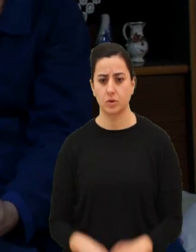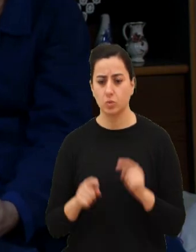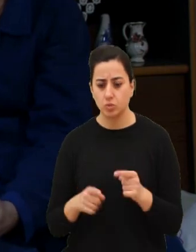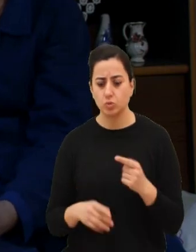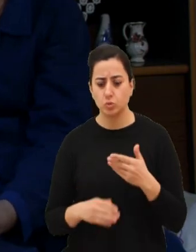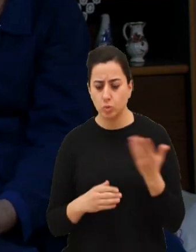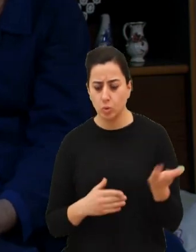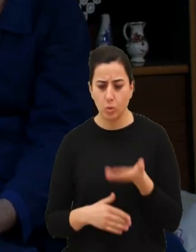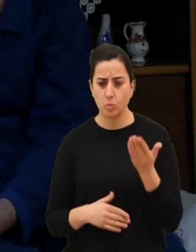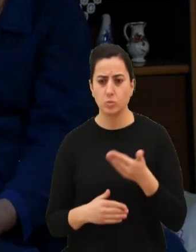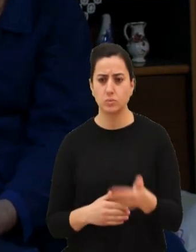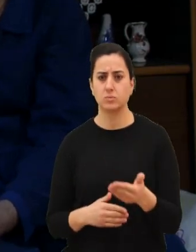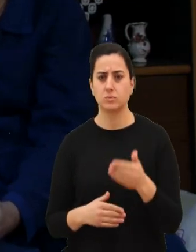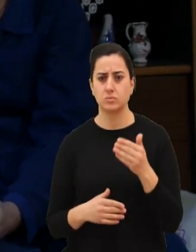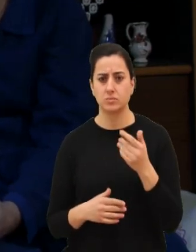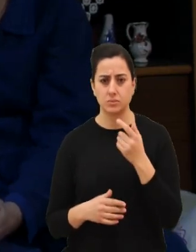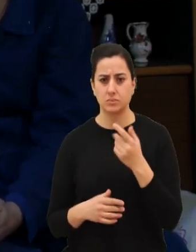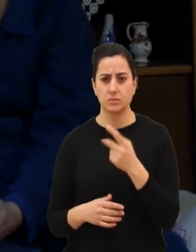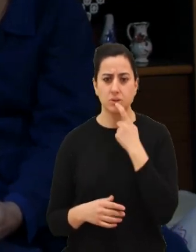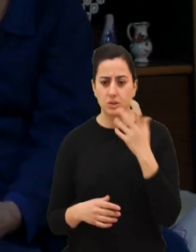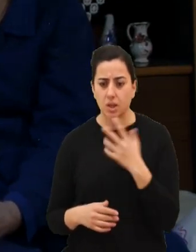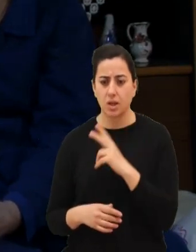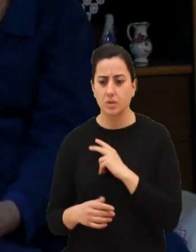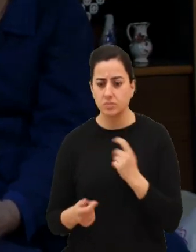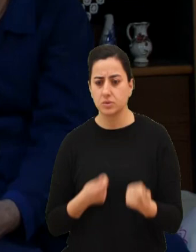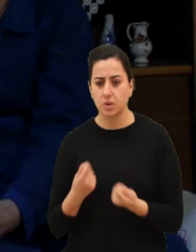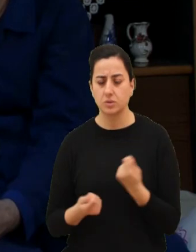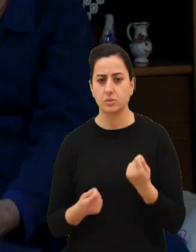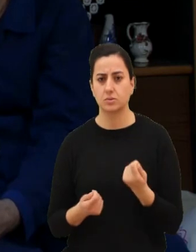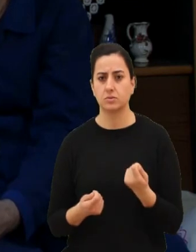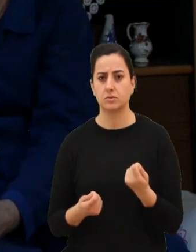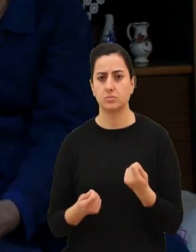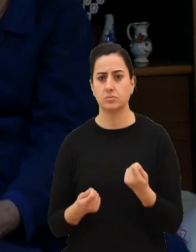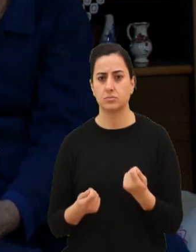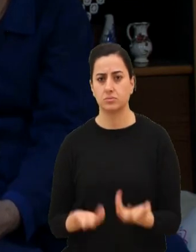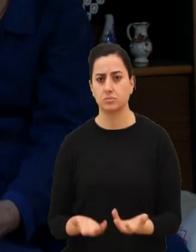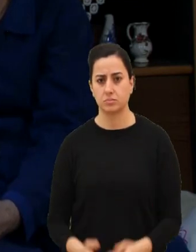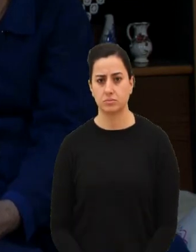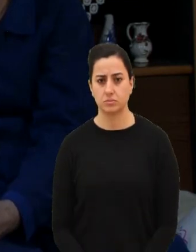Bunca şeyden sonra, bunca seneden, bunca emekten sonra